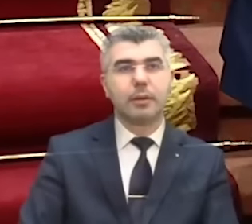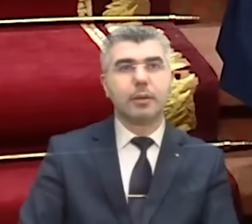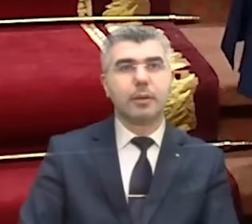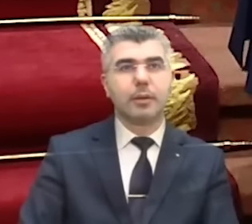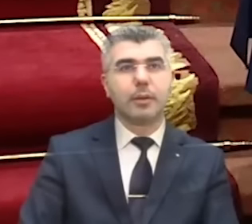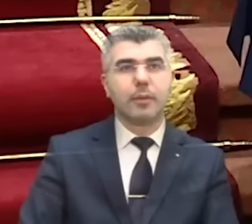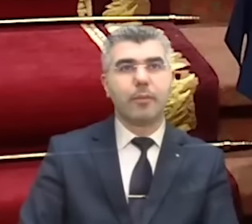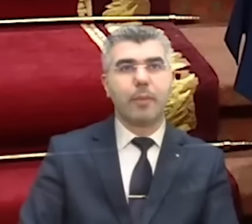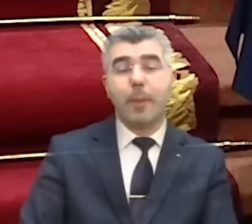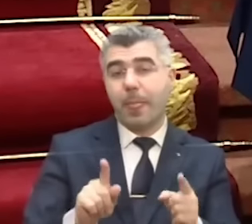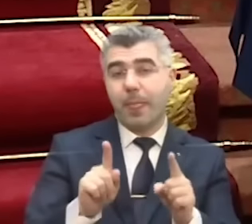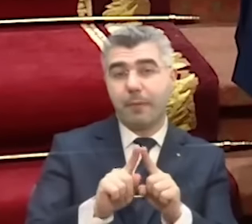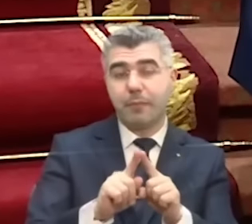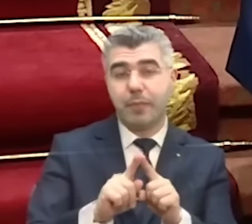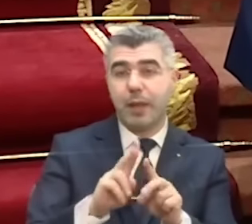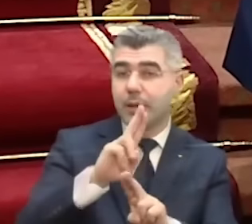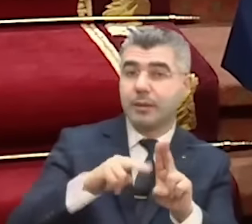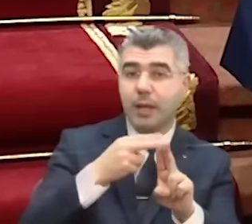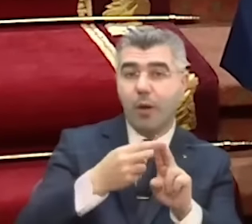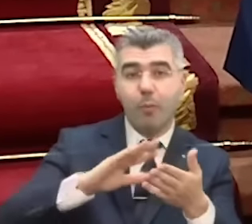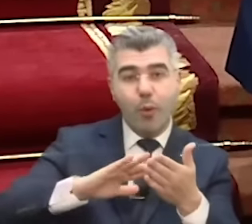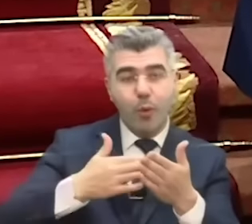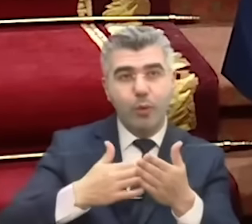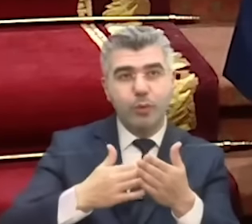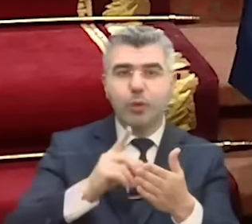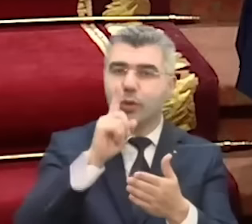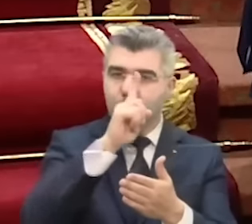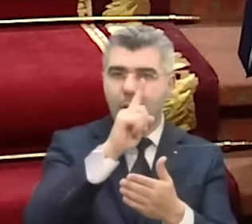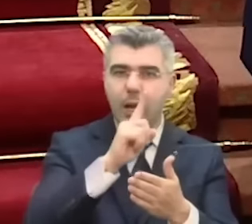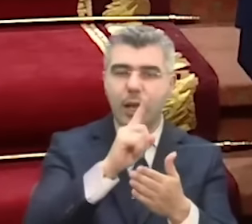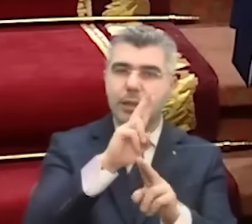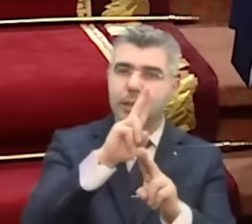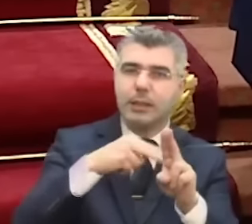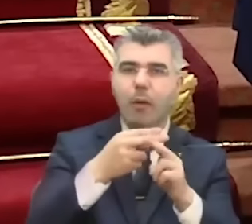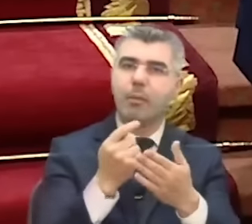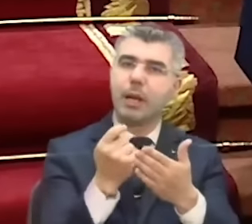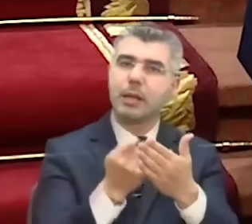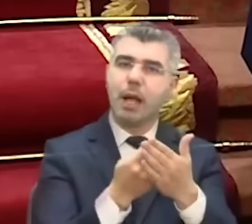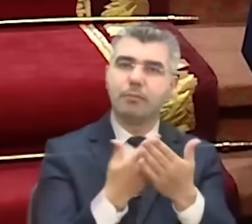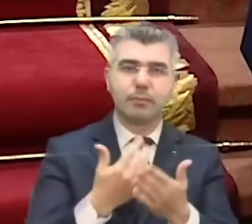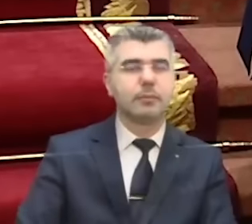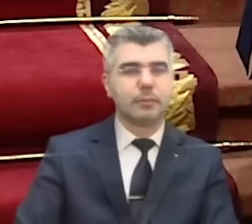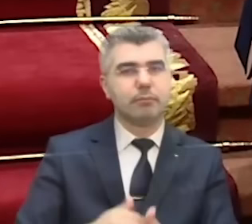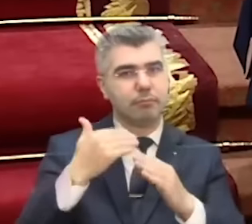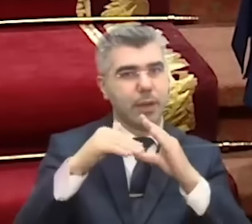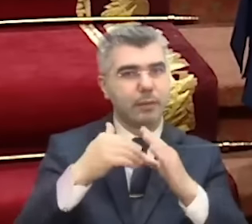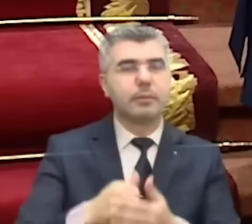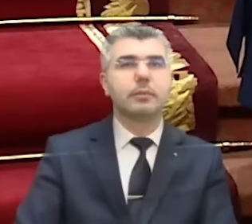ولا ما جاوبتش على كل شيء، إن شاء الله نجاوبه كتابة من بعد. هذا المشكل تاع